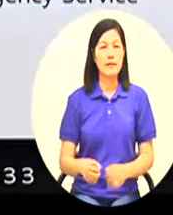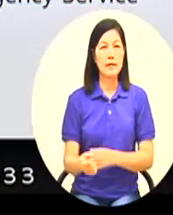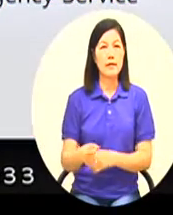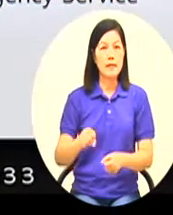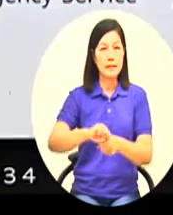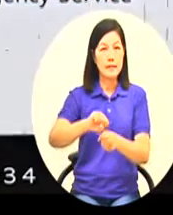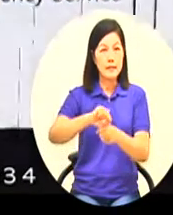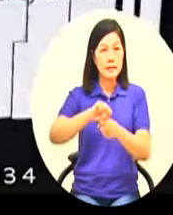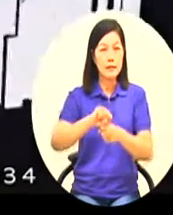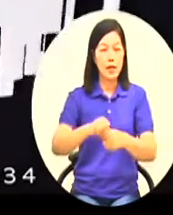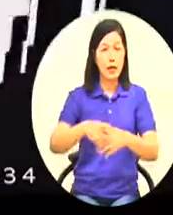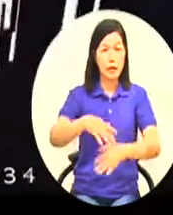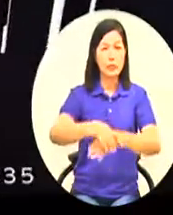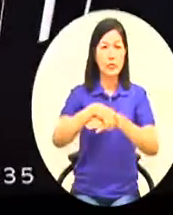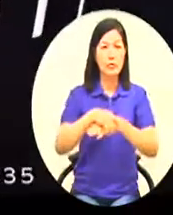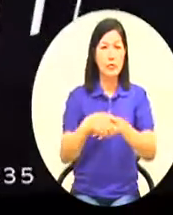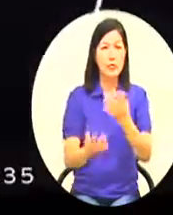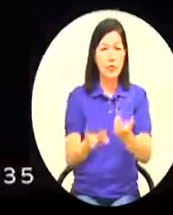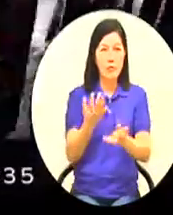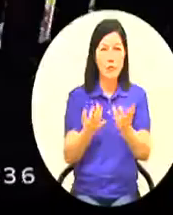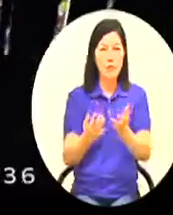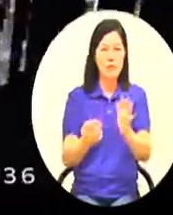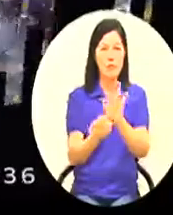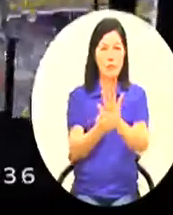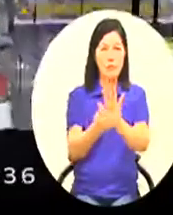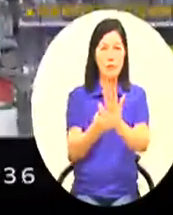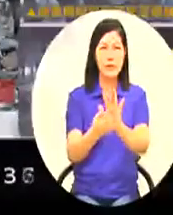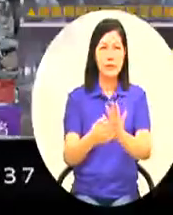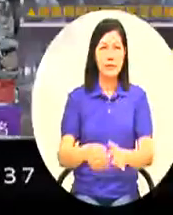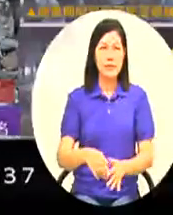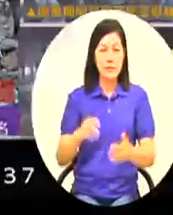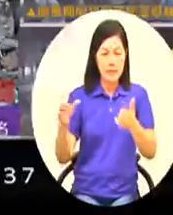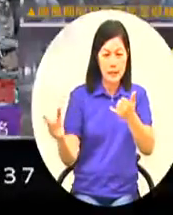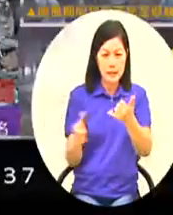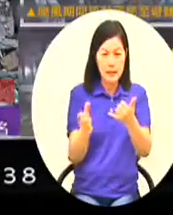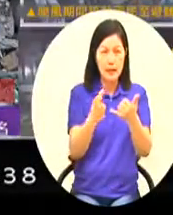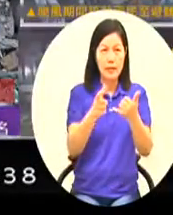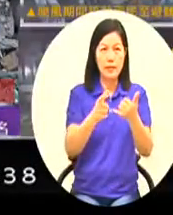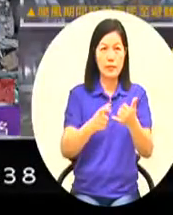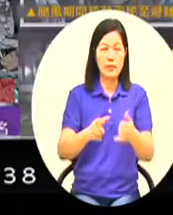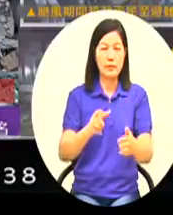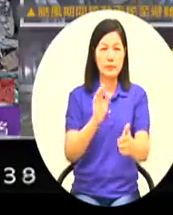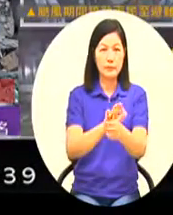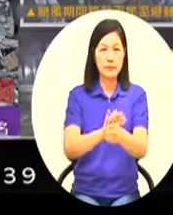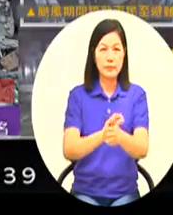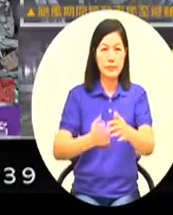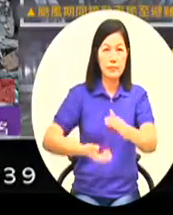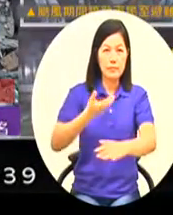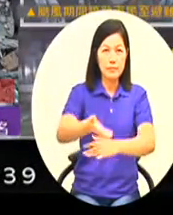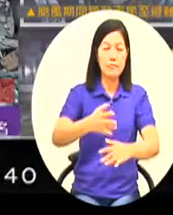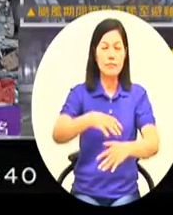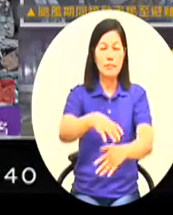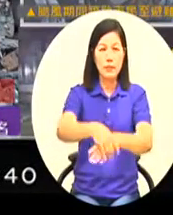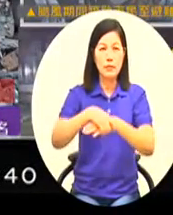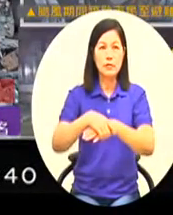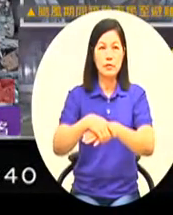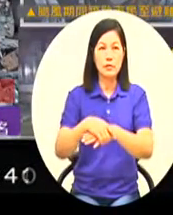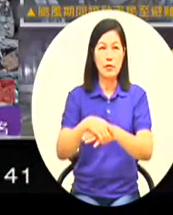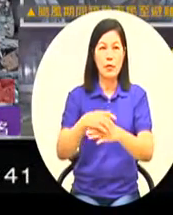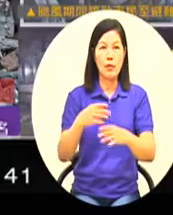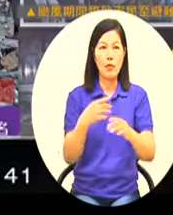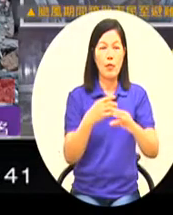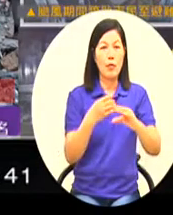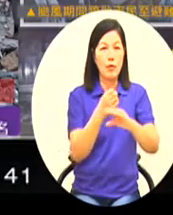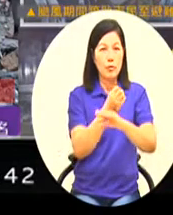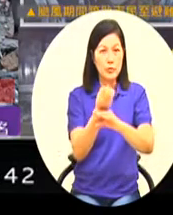方面，梅基台风期间，本局全力投入救灾，出动人车及救生